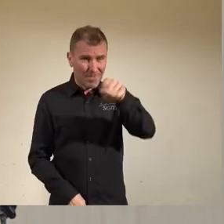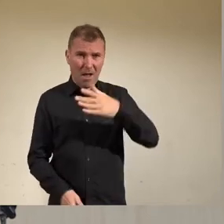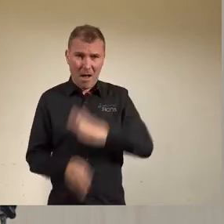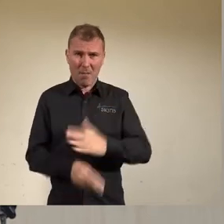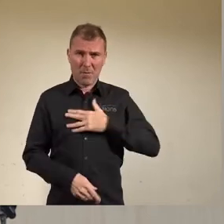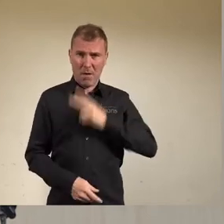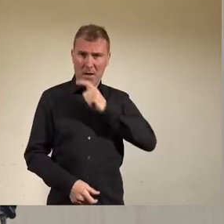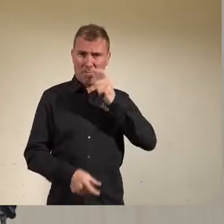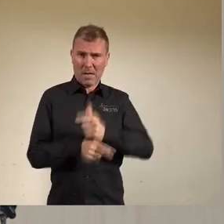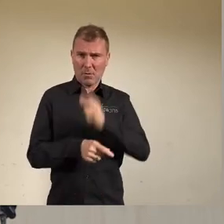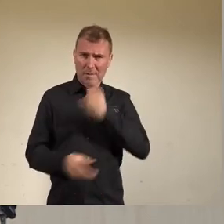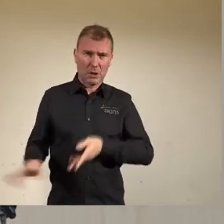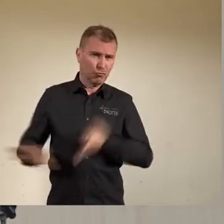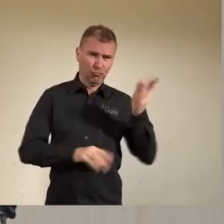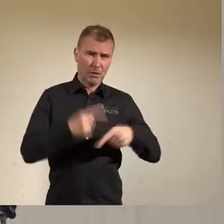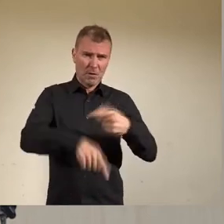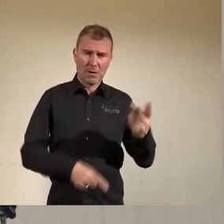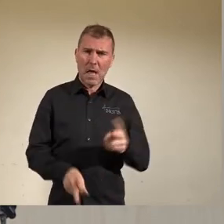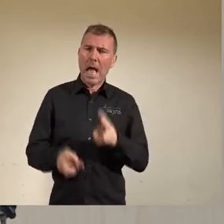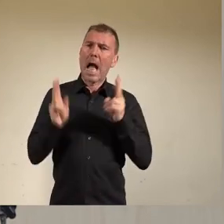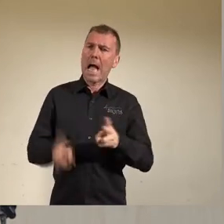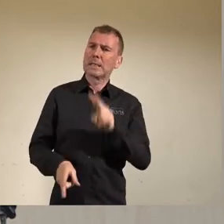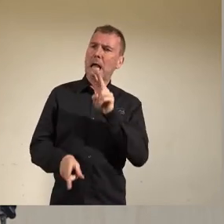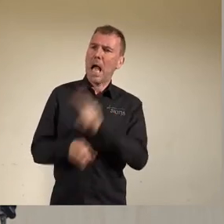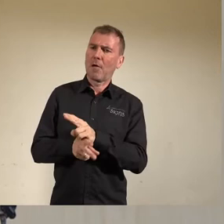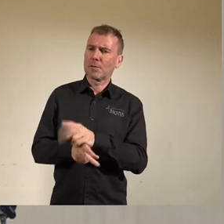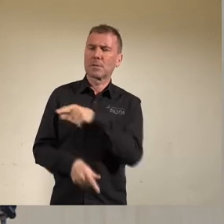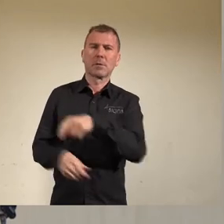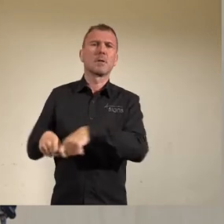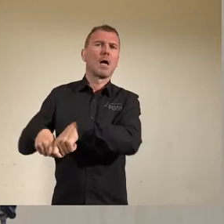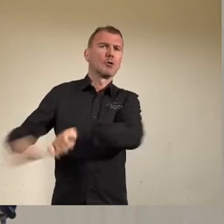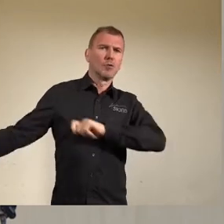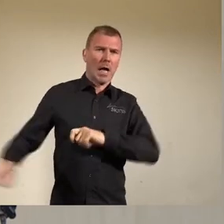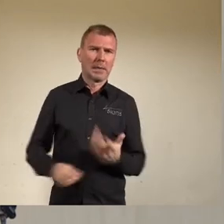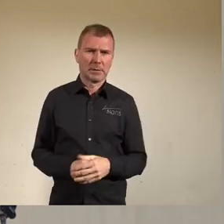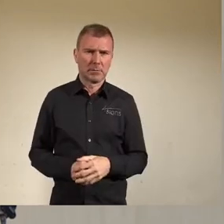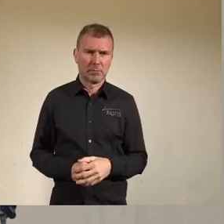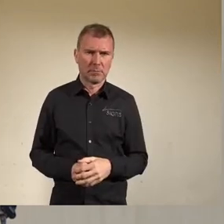Verantwortung, wenn es schief geht und die Rechtsaufsicht das Machtwerk kassiert.